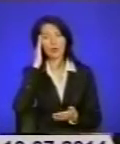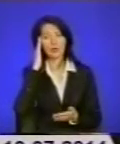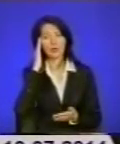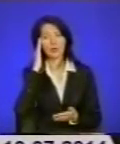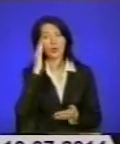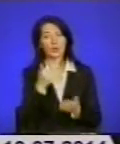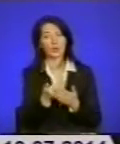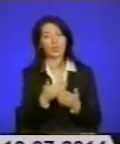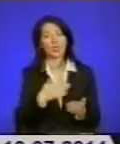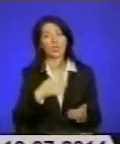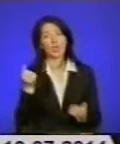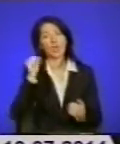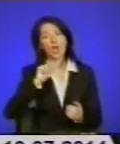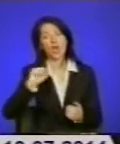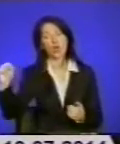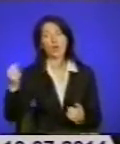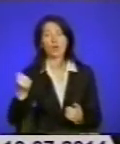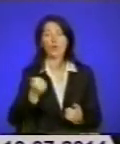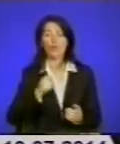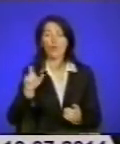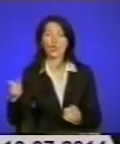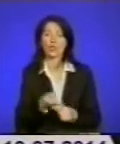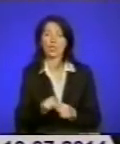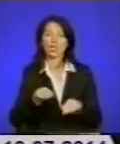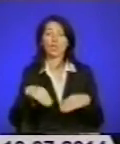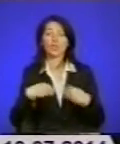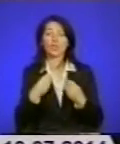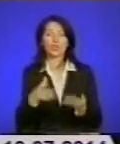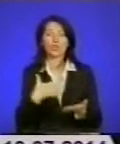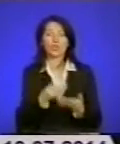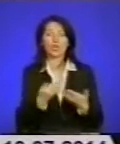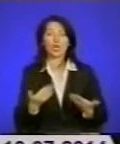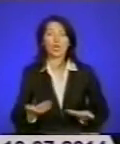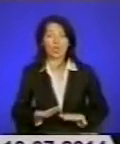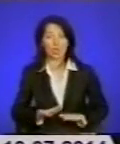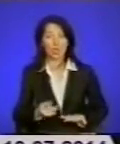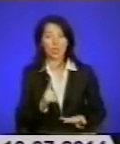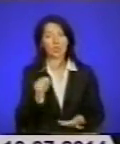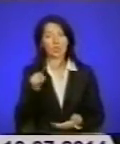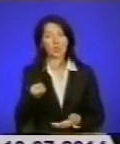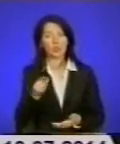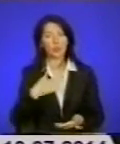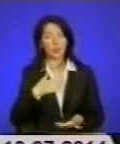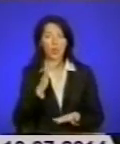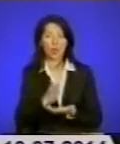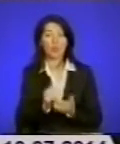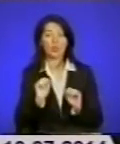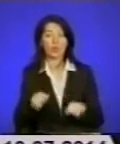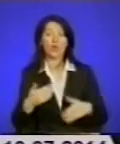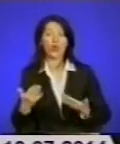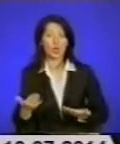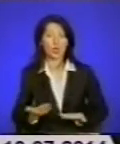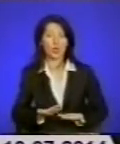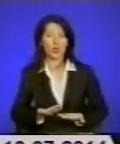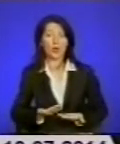перед нашими героями, воїнами, які віддають своє життя за те, щоб ми мали право існувати